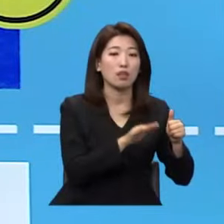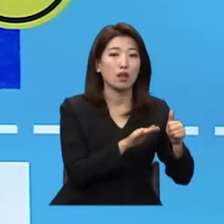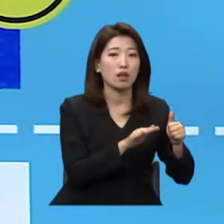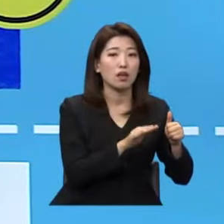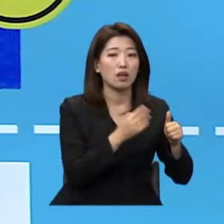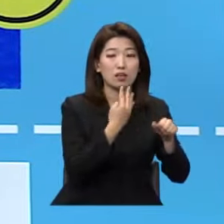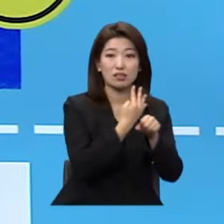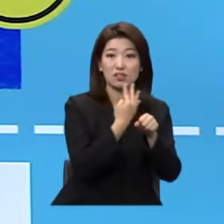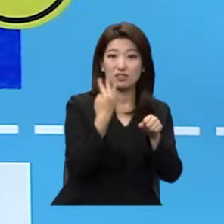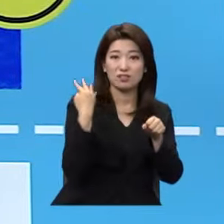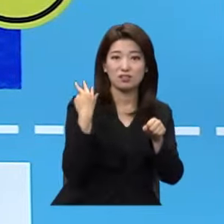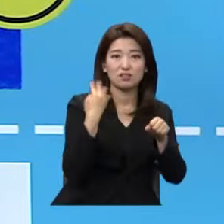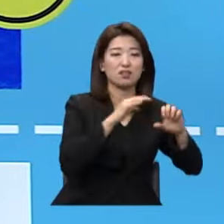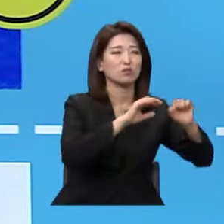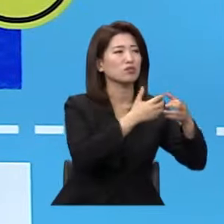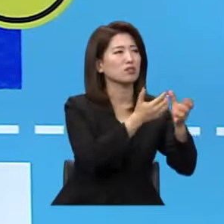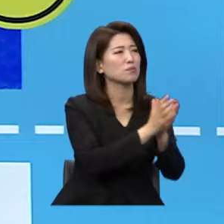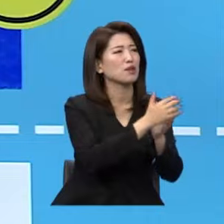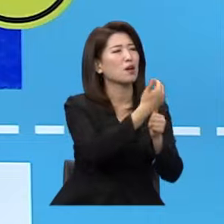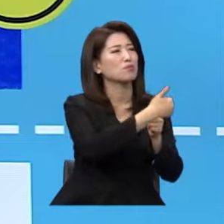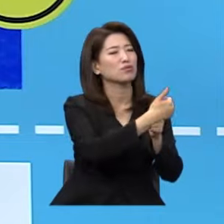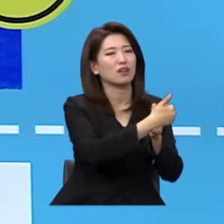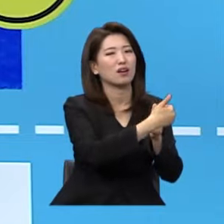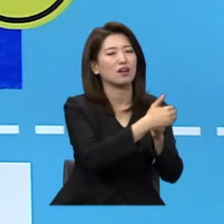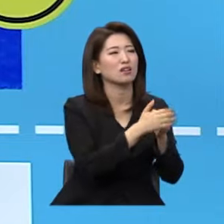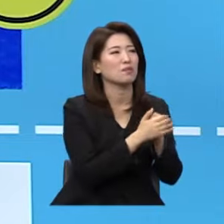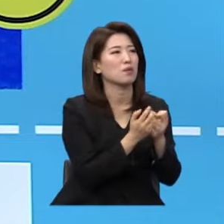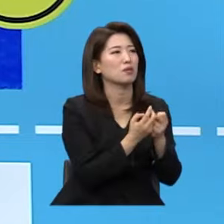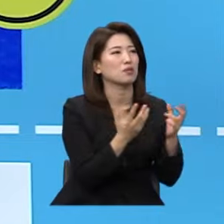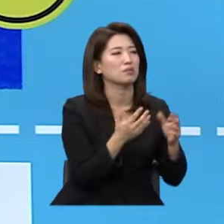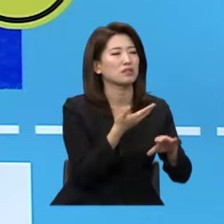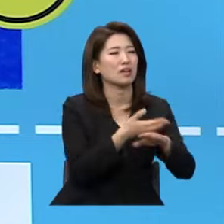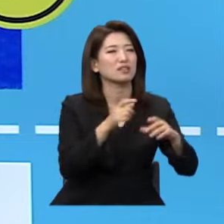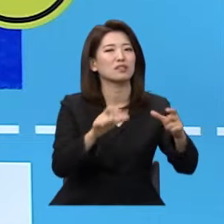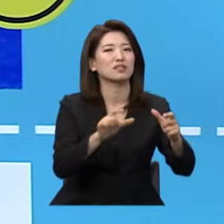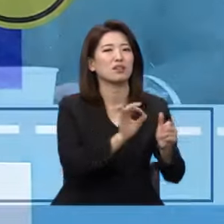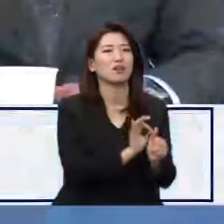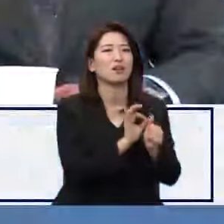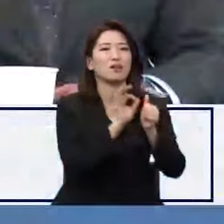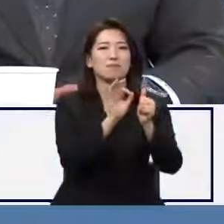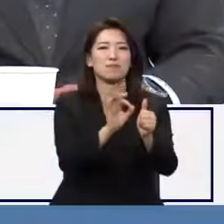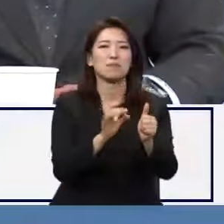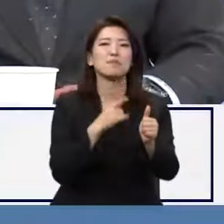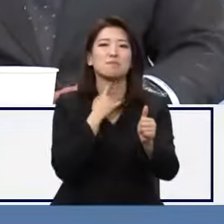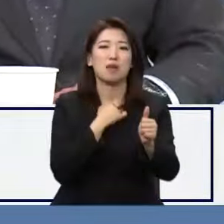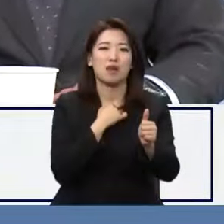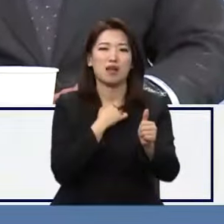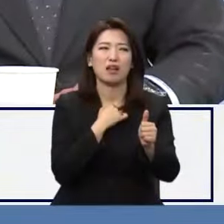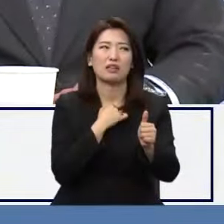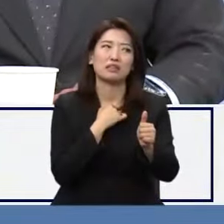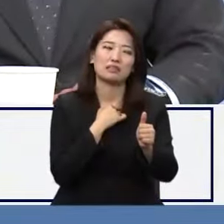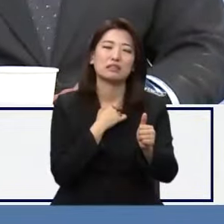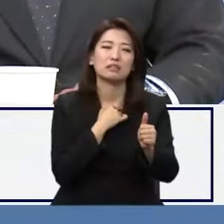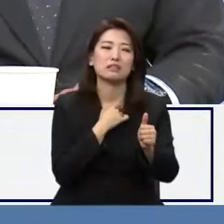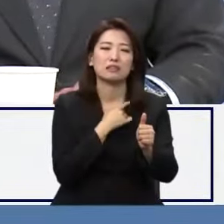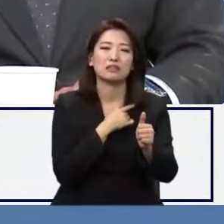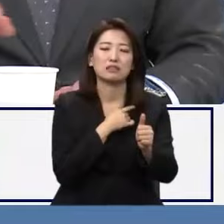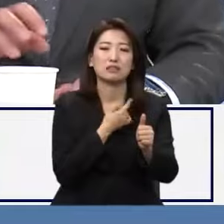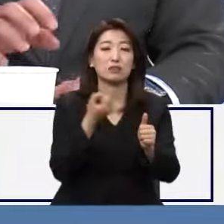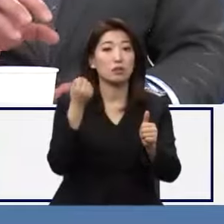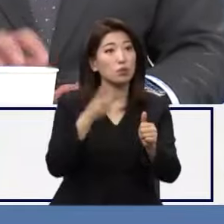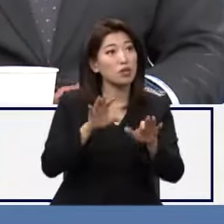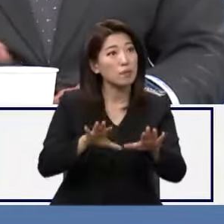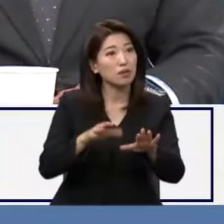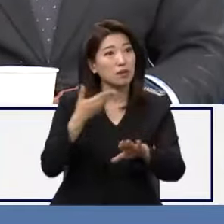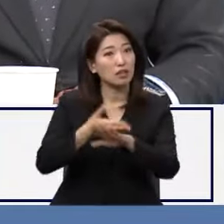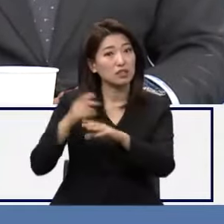지역 주민들한테 대한 돌이냐라는 질문에 얘기 되지만 사실 국회의원은 전 지역을 대표하는 분이 한 지역을 대표하는 분이기도 하지만